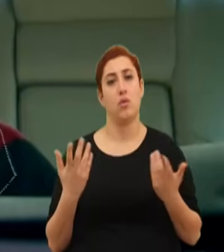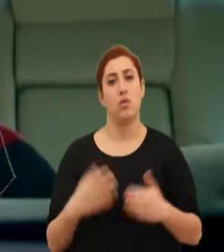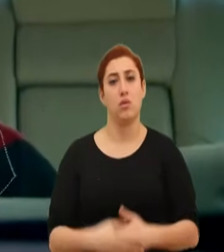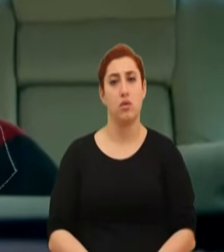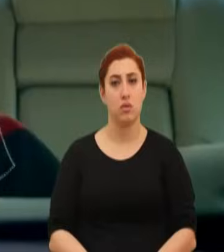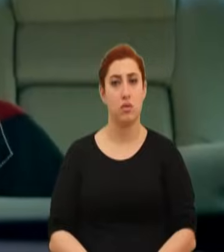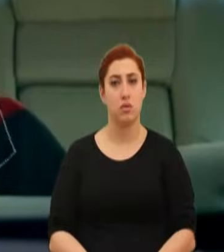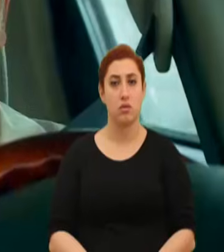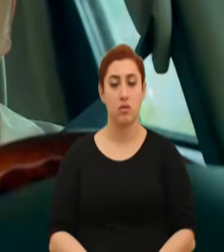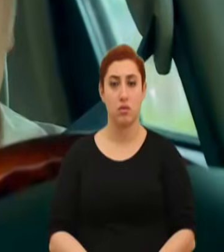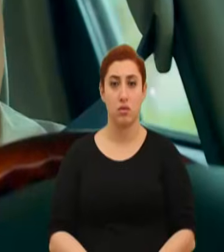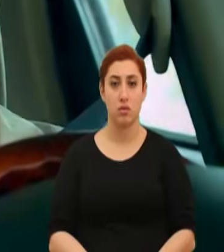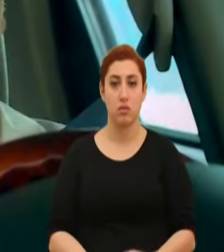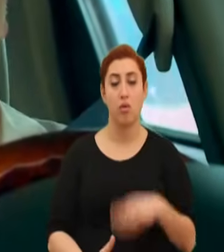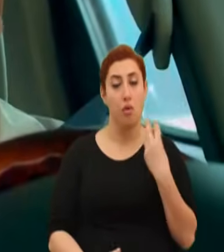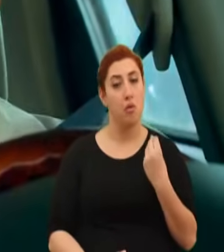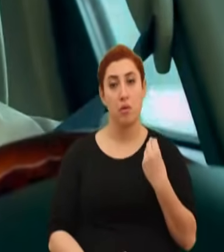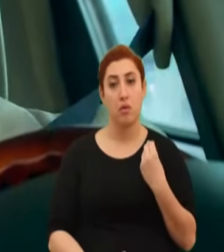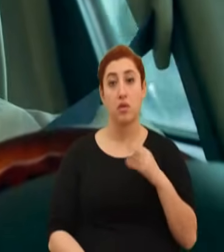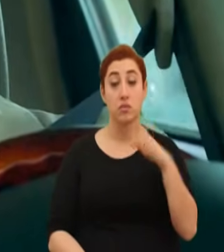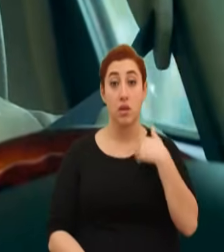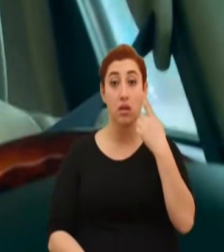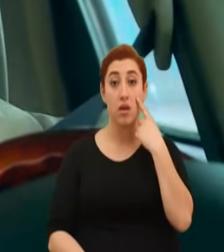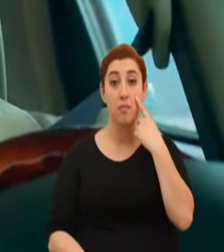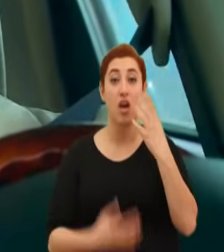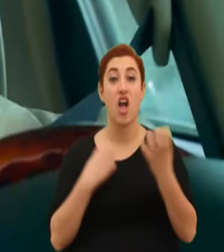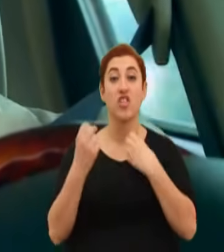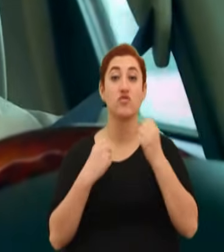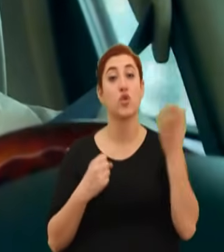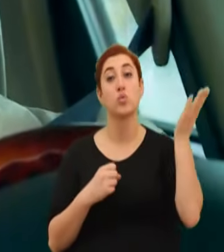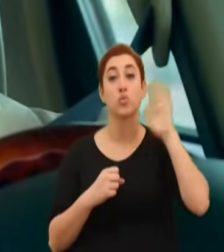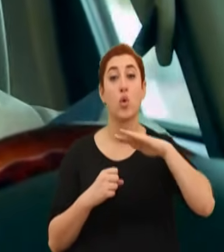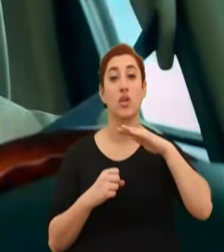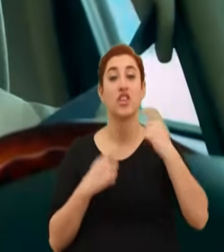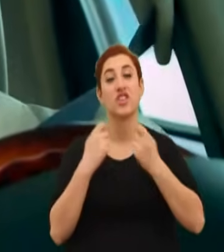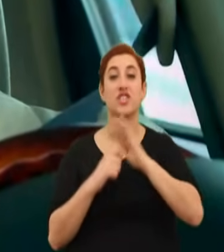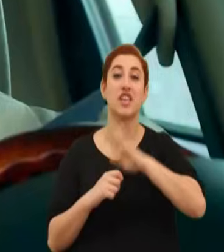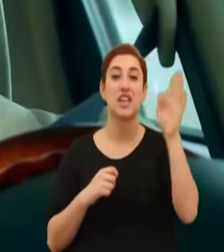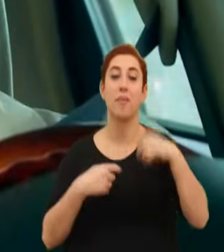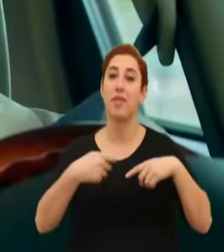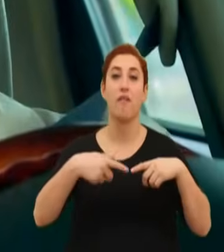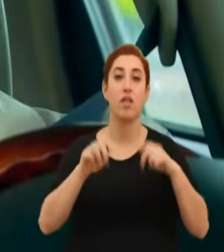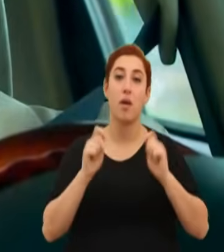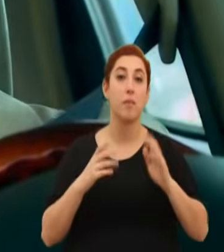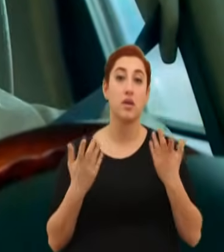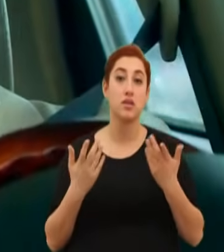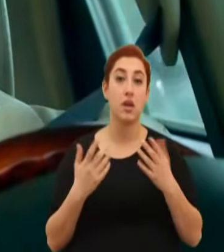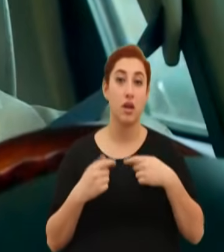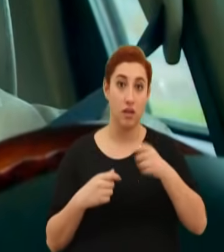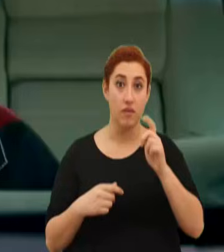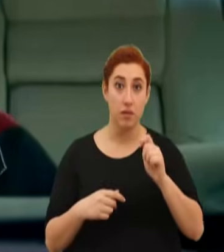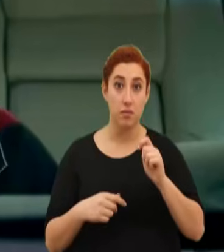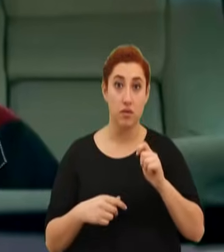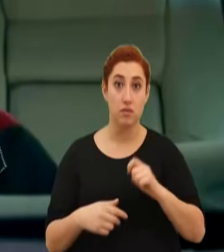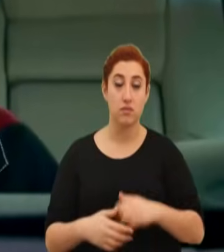Allah Allah. Hey, baba alışverişten sonra da şirkete gidelim, tavla atarız he? He? Atar.